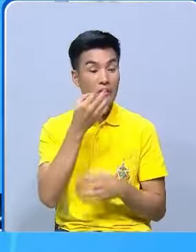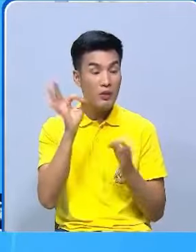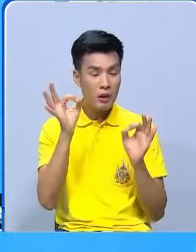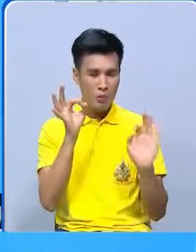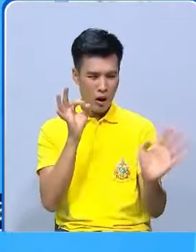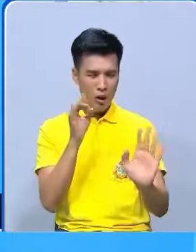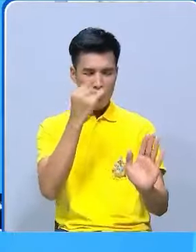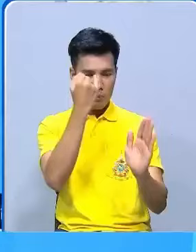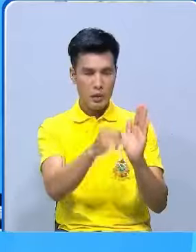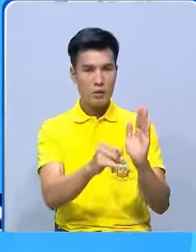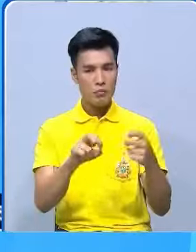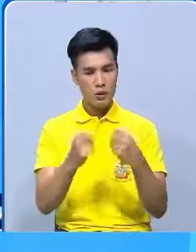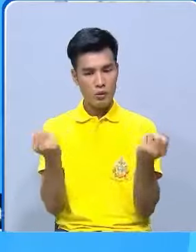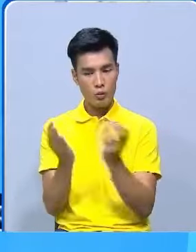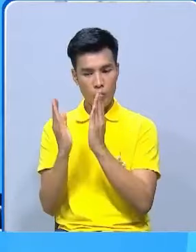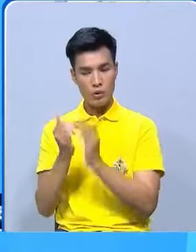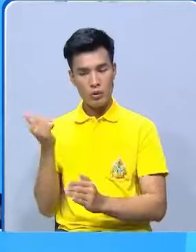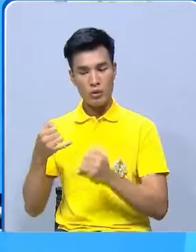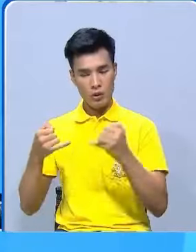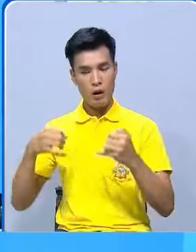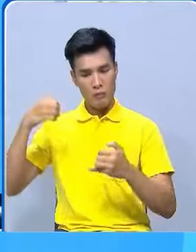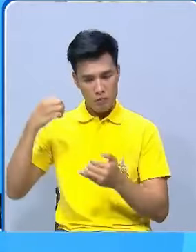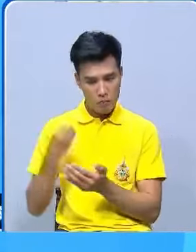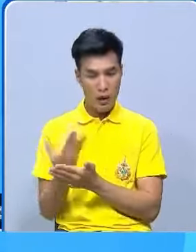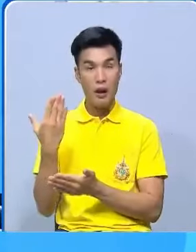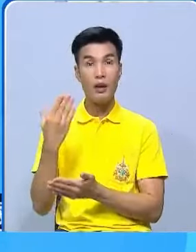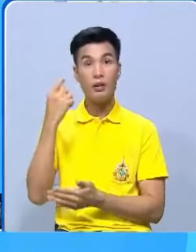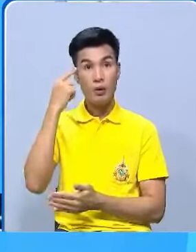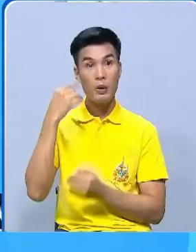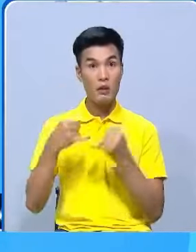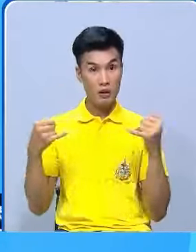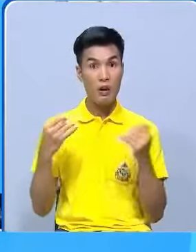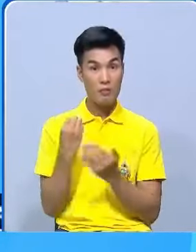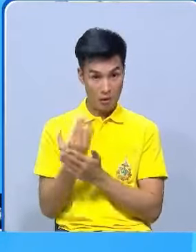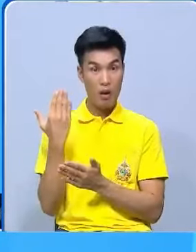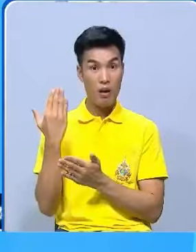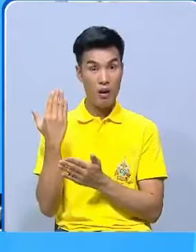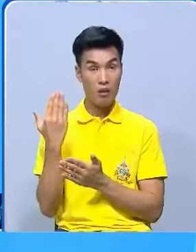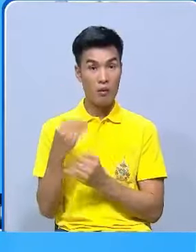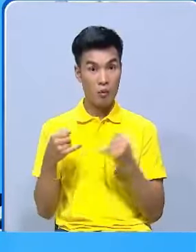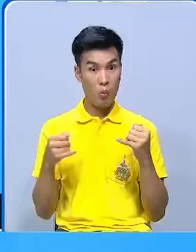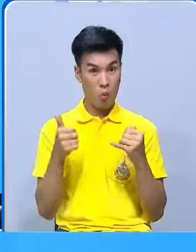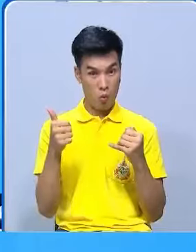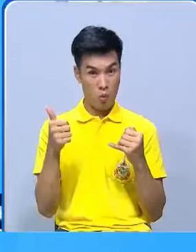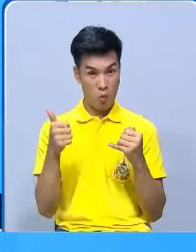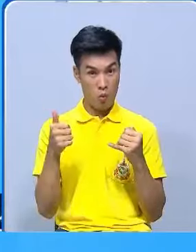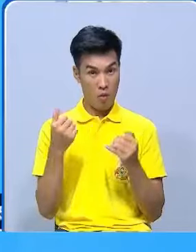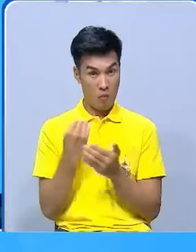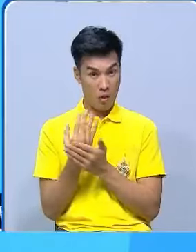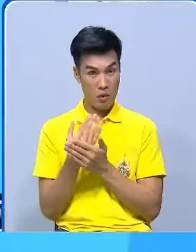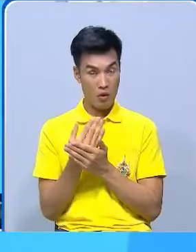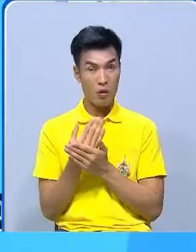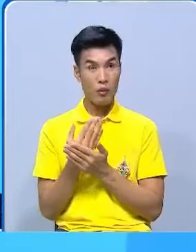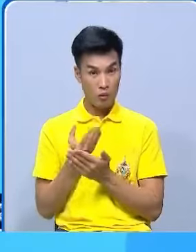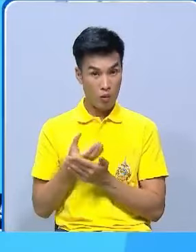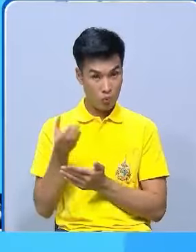งก็เดือดร้ อ นสายไฟไม่ใช่ถูกๆนะเคยสร้างบ้านไหมสายไฟที่แพงนะอินทเกรดดีๆหน่อยนะ เป็นหมื่น ลง